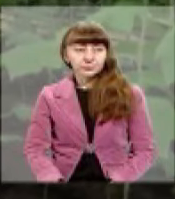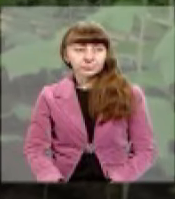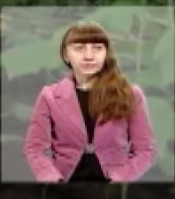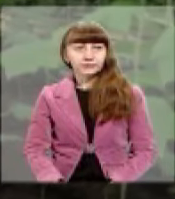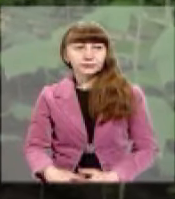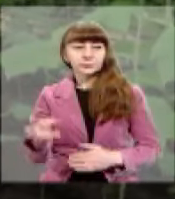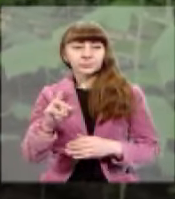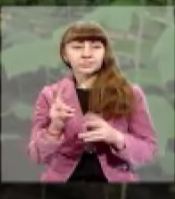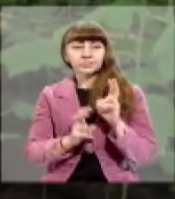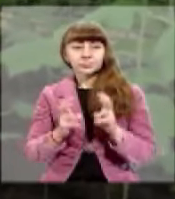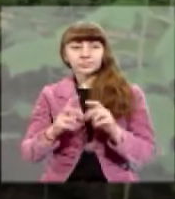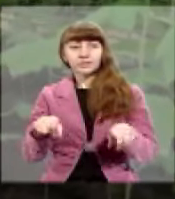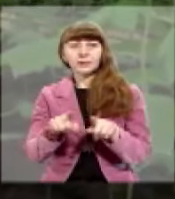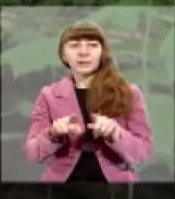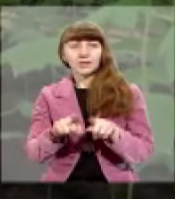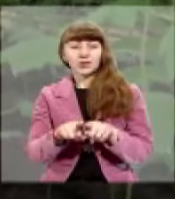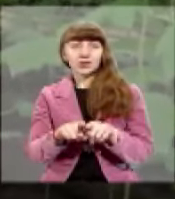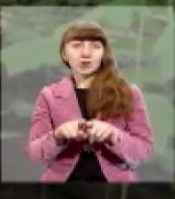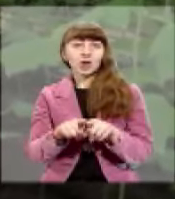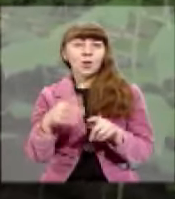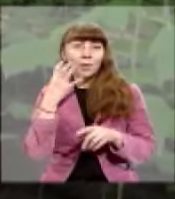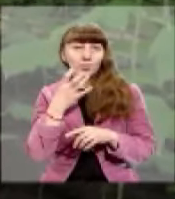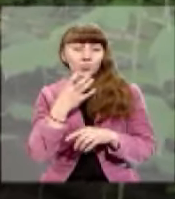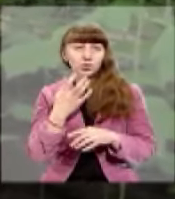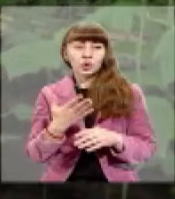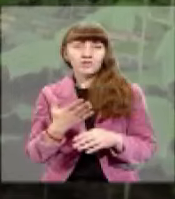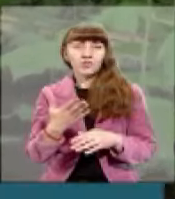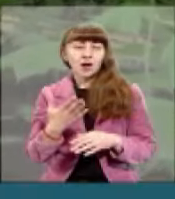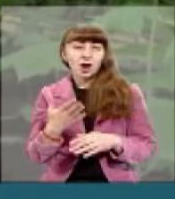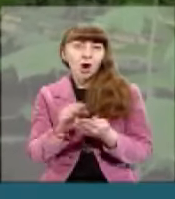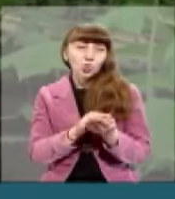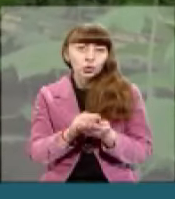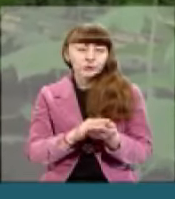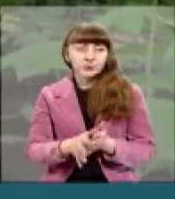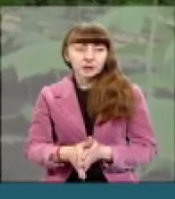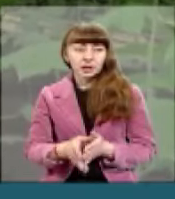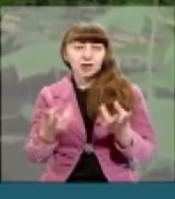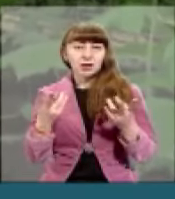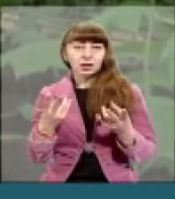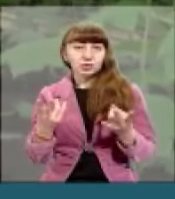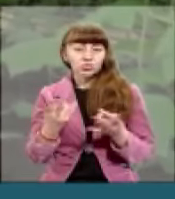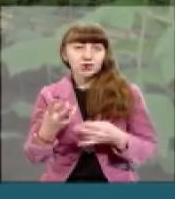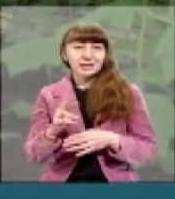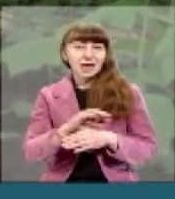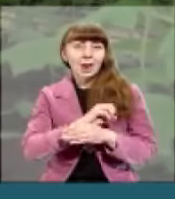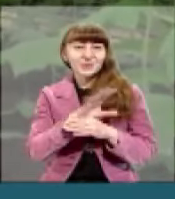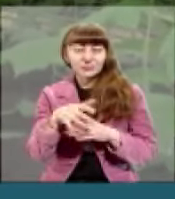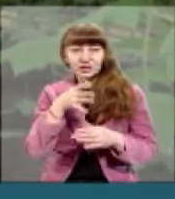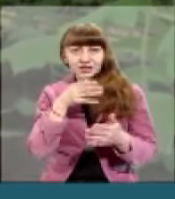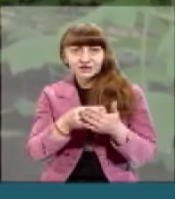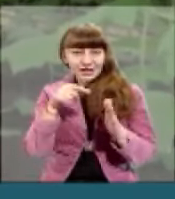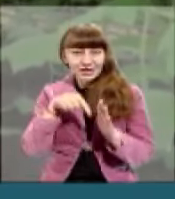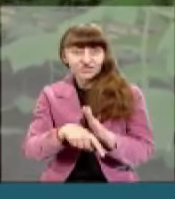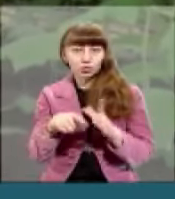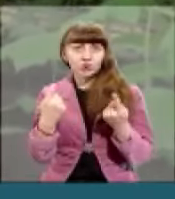для производства вот таких вот помидоров и огурцов. По этой причине мы видим, что нам для обеспечения своей внутренней продовольственной